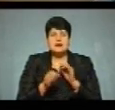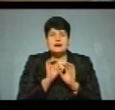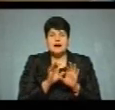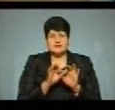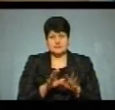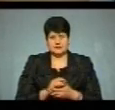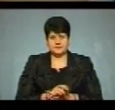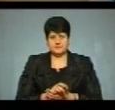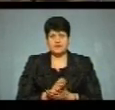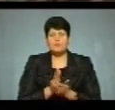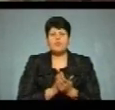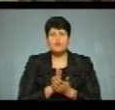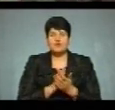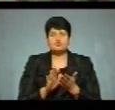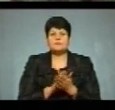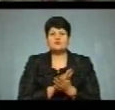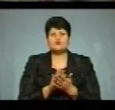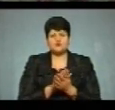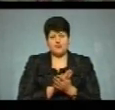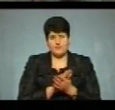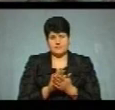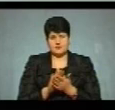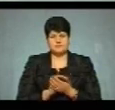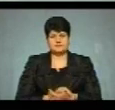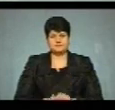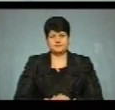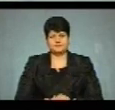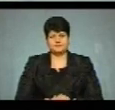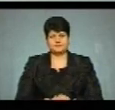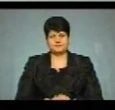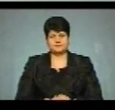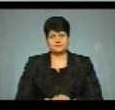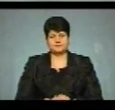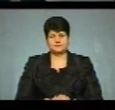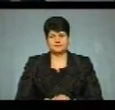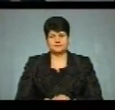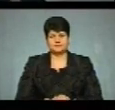кар'єрного радника, каже Наталя Стахів, безкоштовні. Ірина Терлюк, Андрій Бодак. Новини.